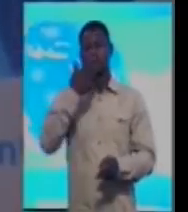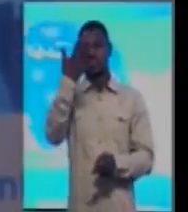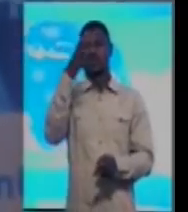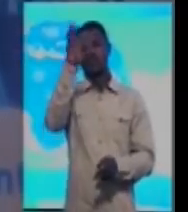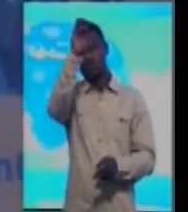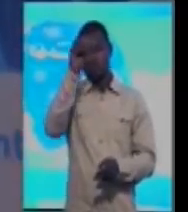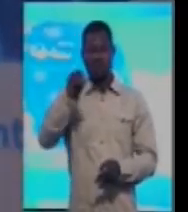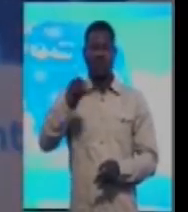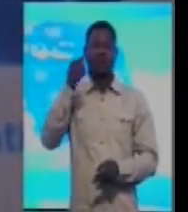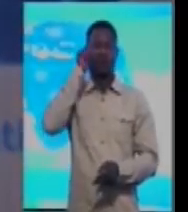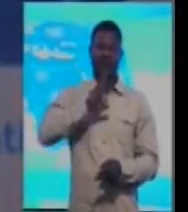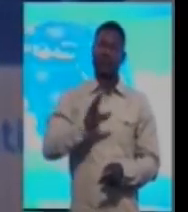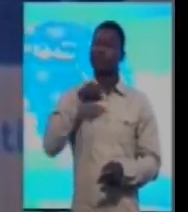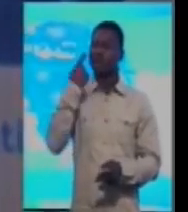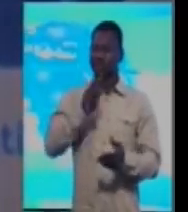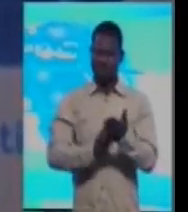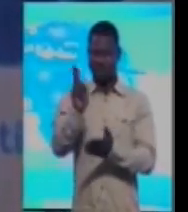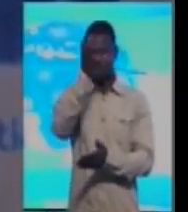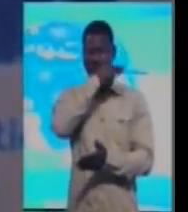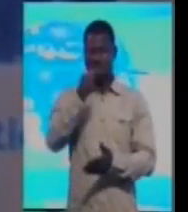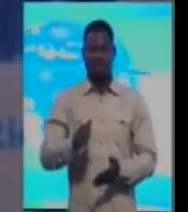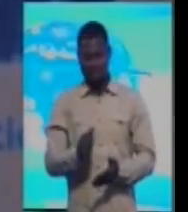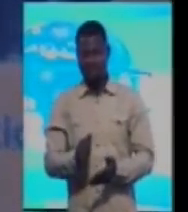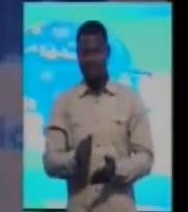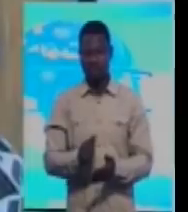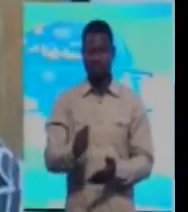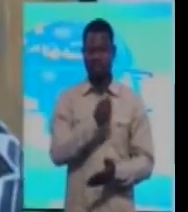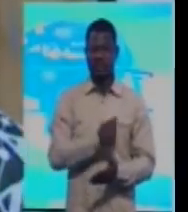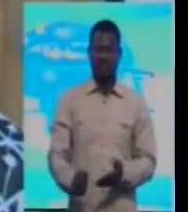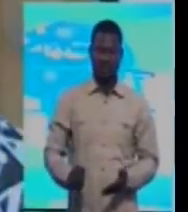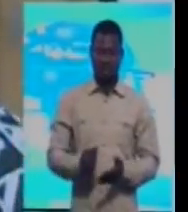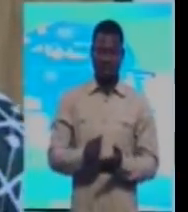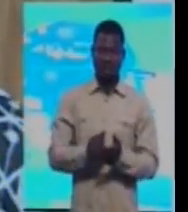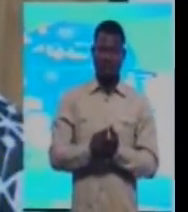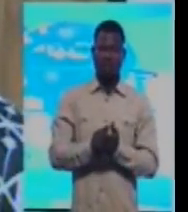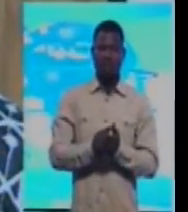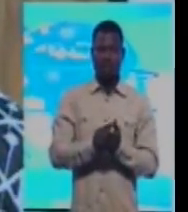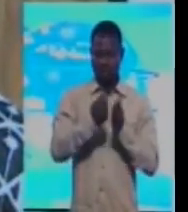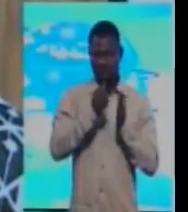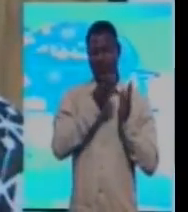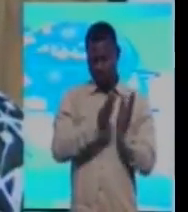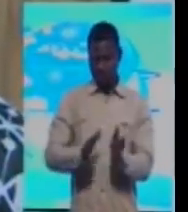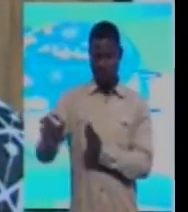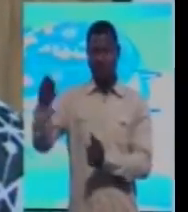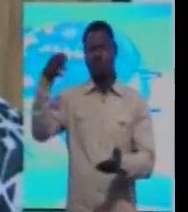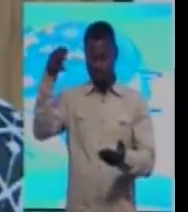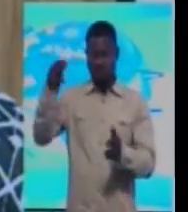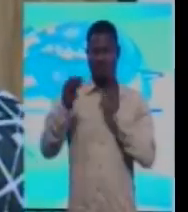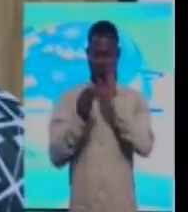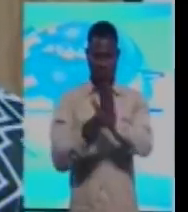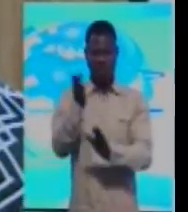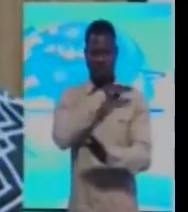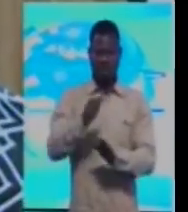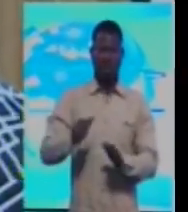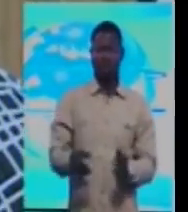qui utilisent les méthodes modernes de contraception, et avec 23% dans les ménages